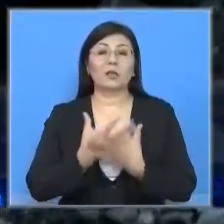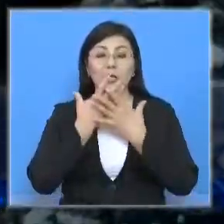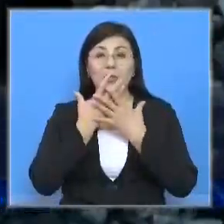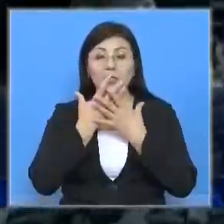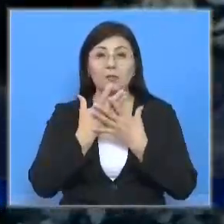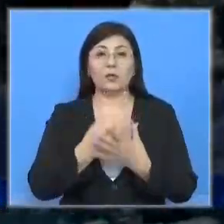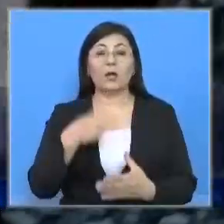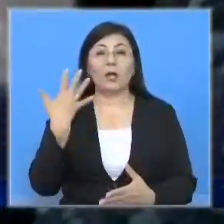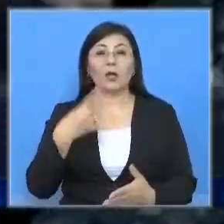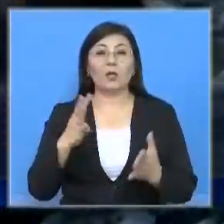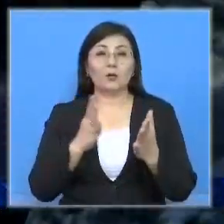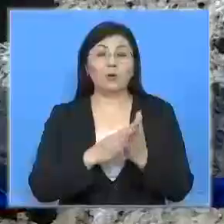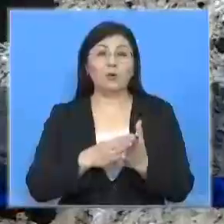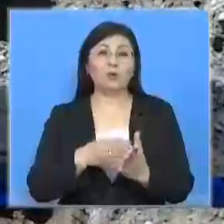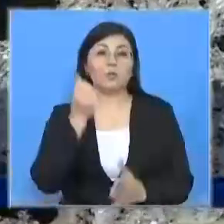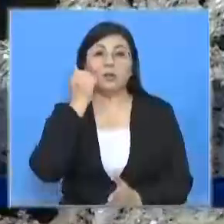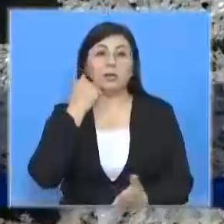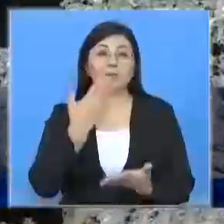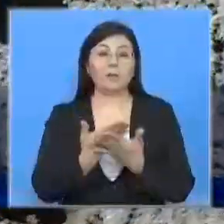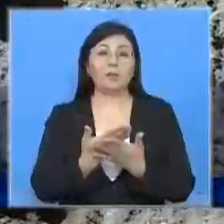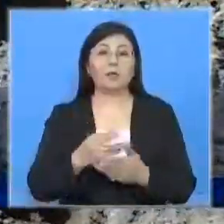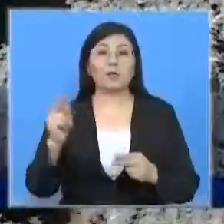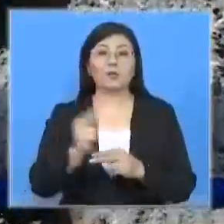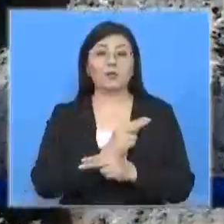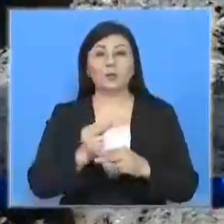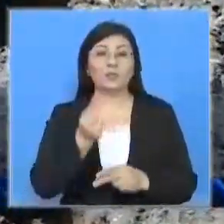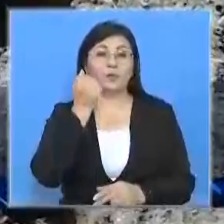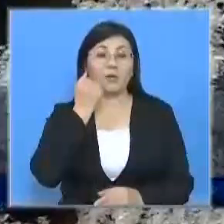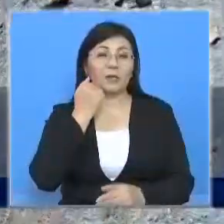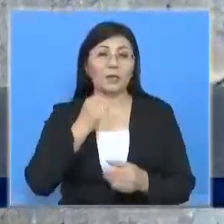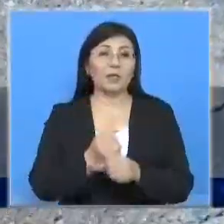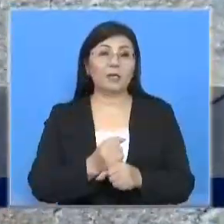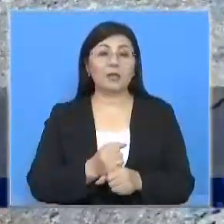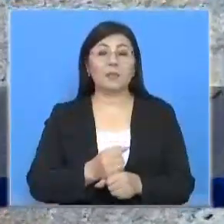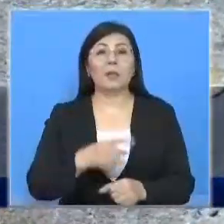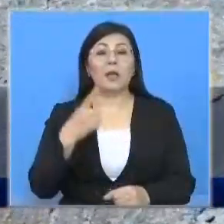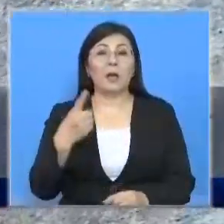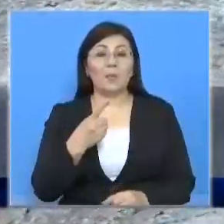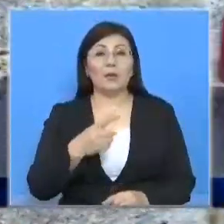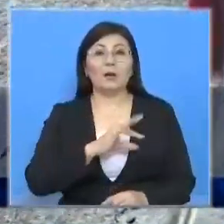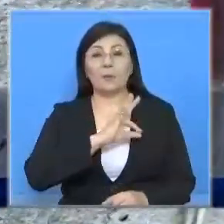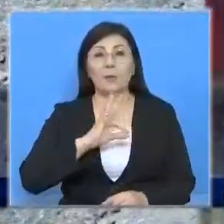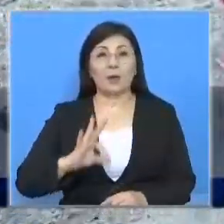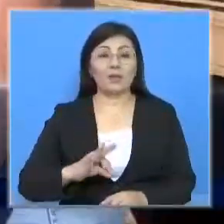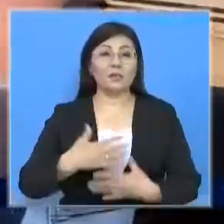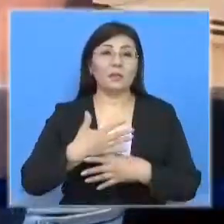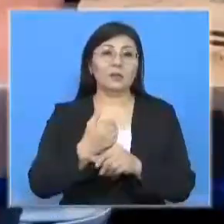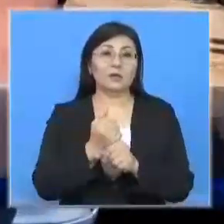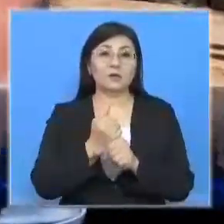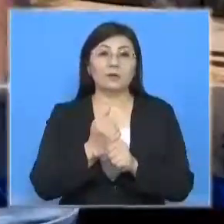желілерінің 59% ескірген. Биылғы жөндеу жұмыстары құбырлардың тозу деңгейін 1,2%-ға ғана